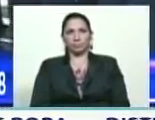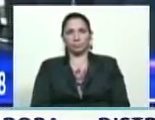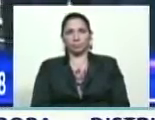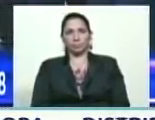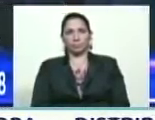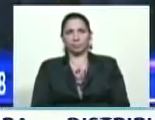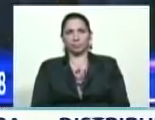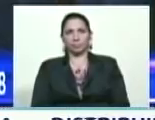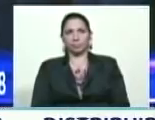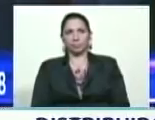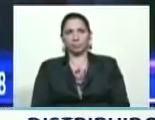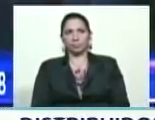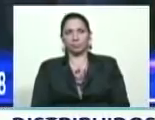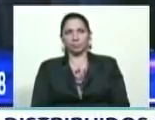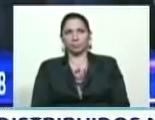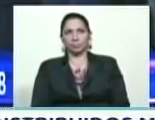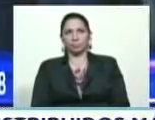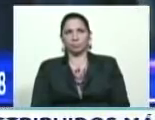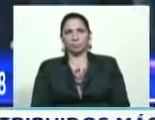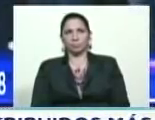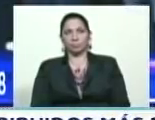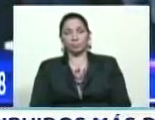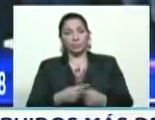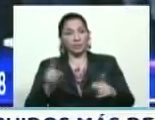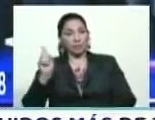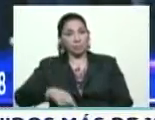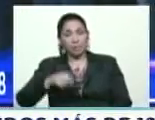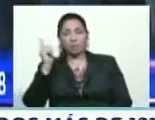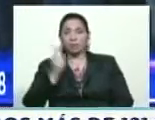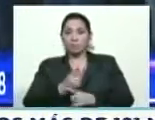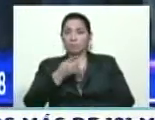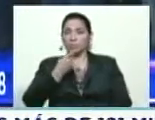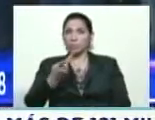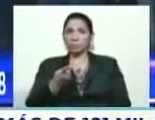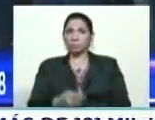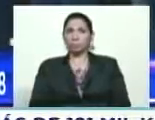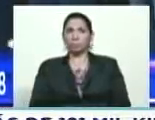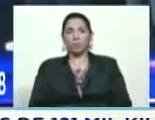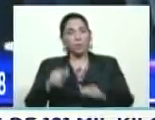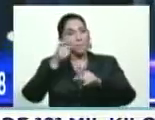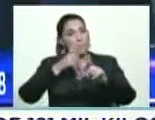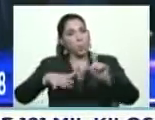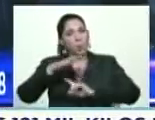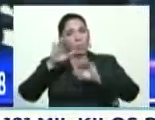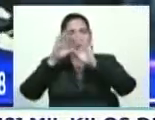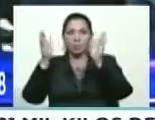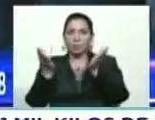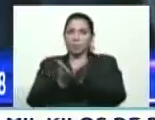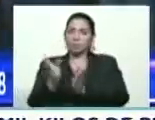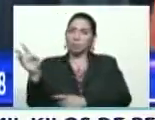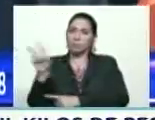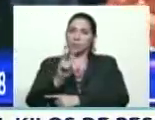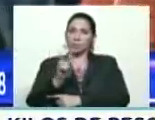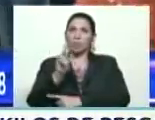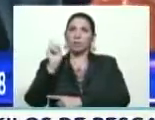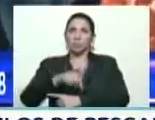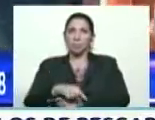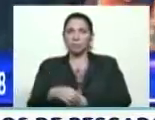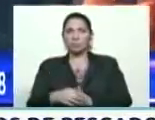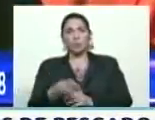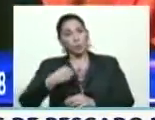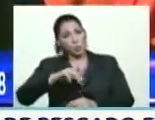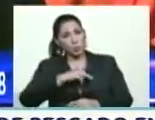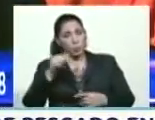равновесие, которое здесь царит. Pero también debemos decir al pueblo de Venezuela y al mundo entero que así como